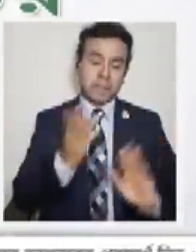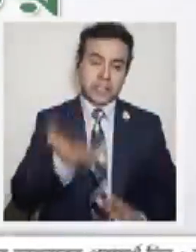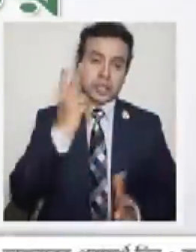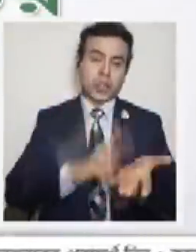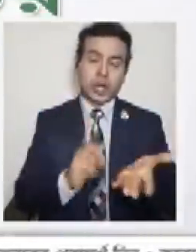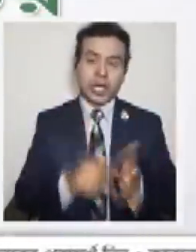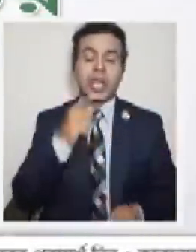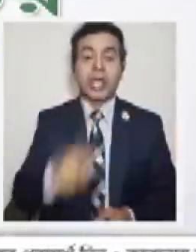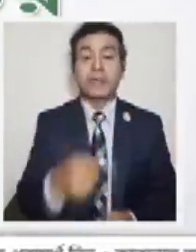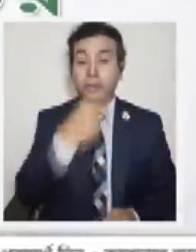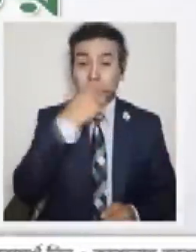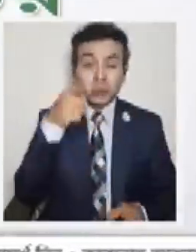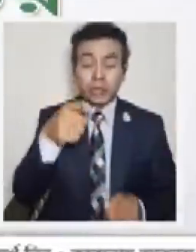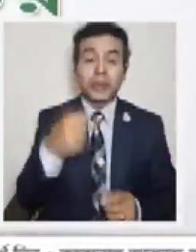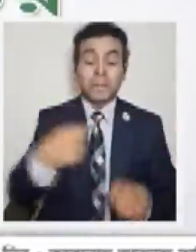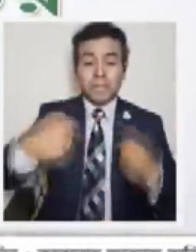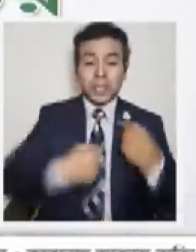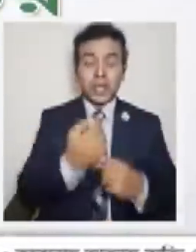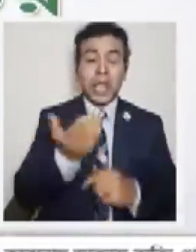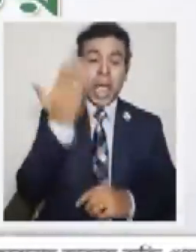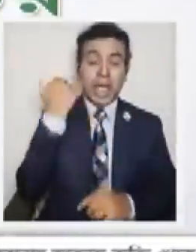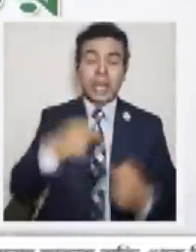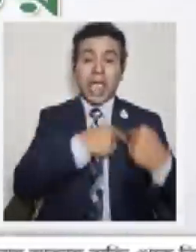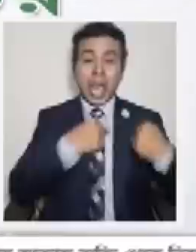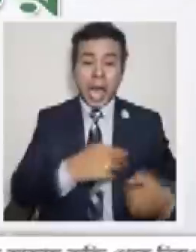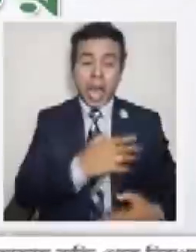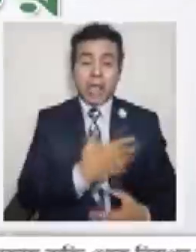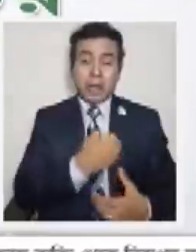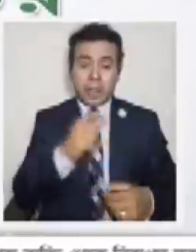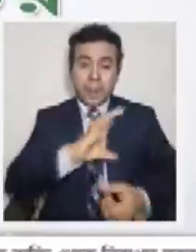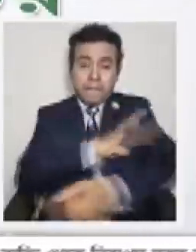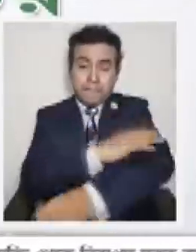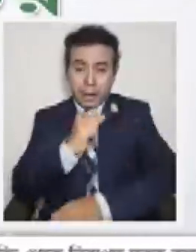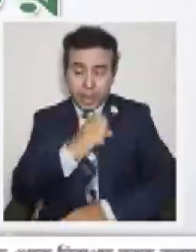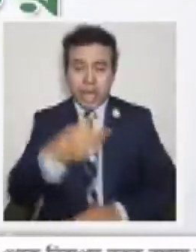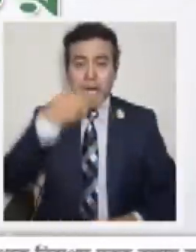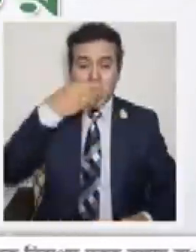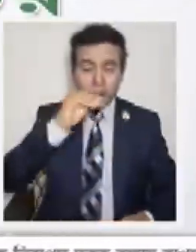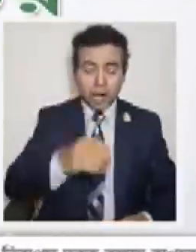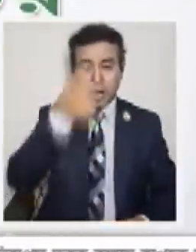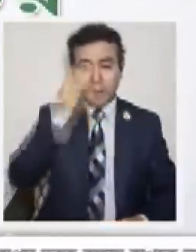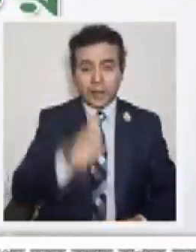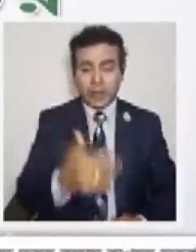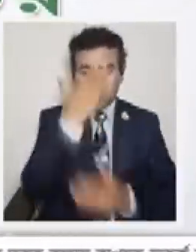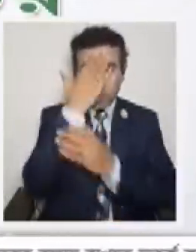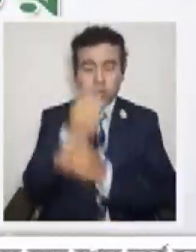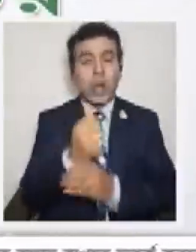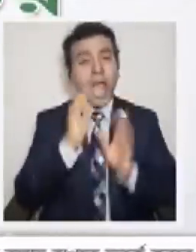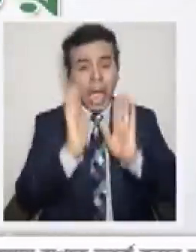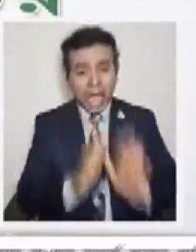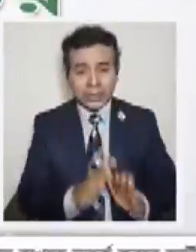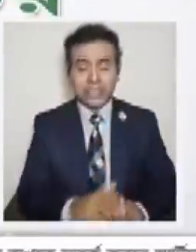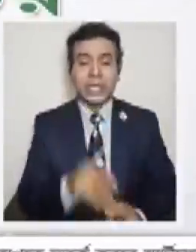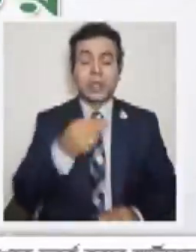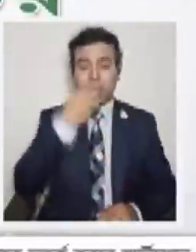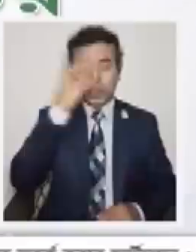গ্রোত্রের মানুষরা যেন আরও বেশি সচেতন হই, সতর্ক থাকি এবং যাদের অসংক্রামক ব্যাধিগুলি আছে পূর্ব থেকেই, যেমন হার্ট ডিজিজ,